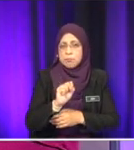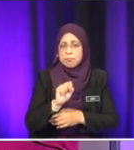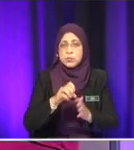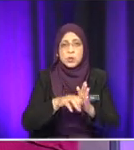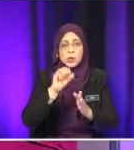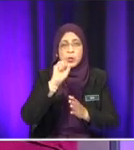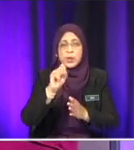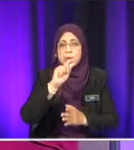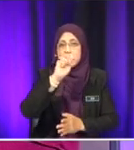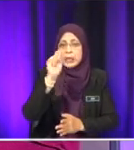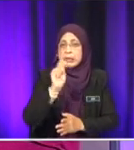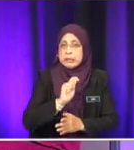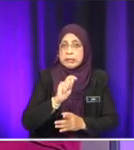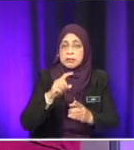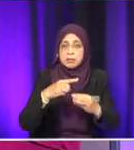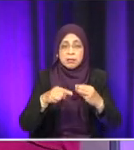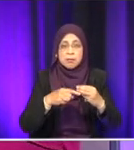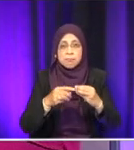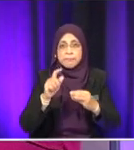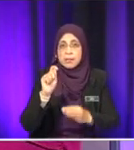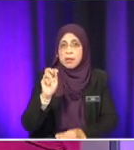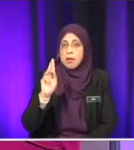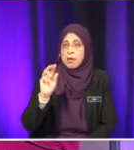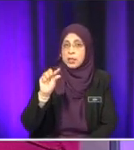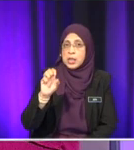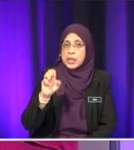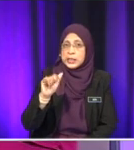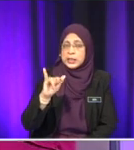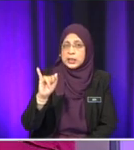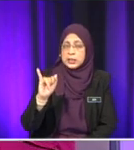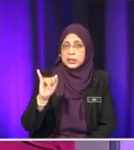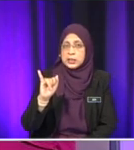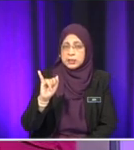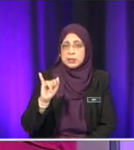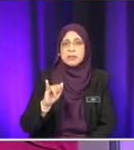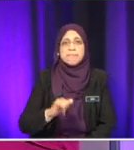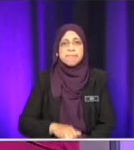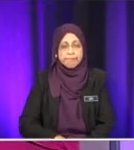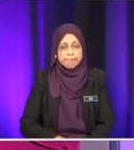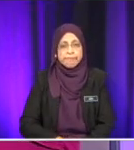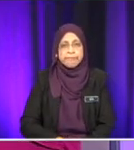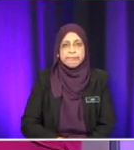berkaitan dengan tragedi jawaban dia bukan naturalism lagi jawabannya adalah romantizen